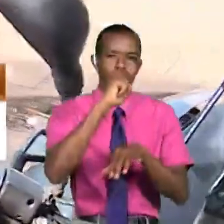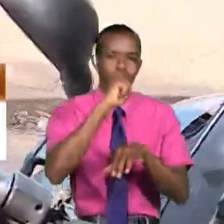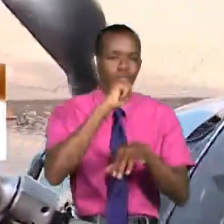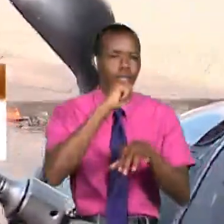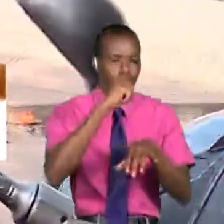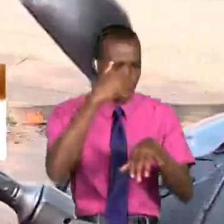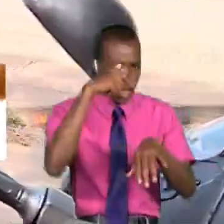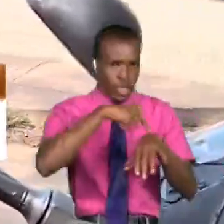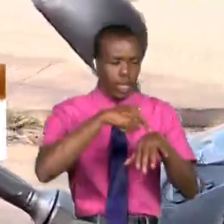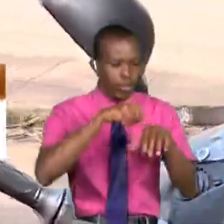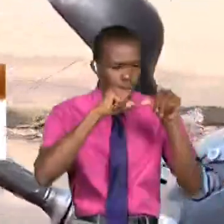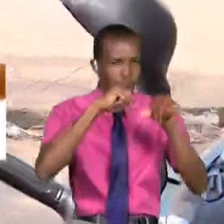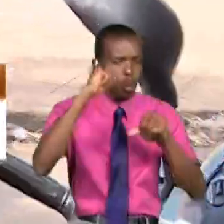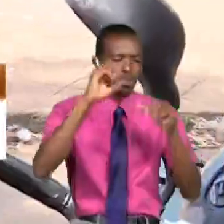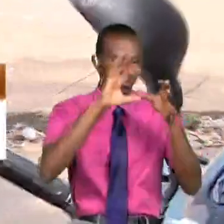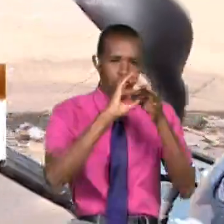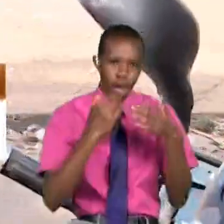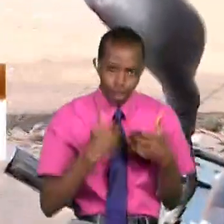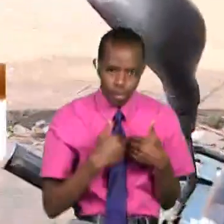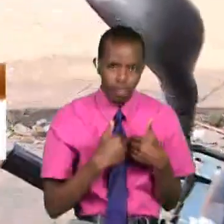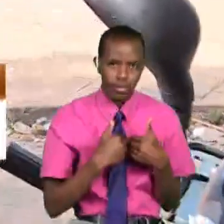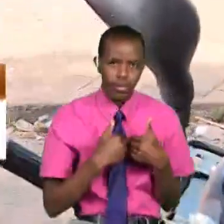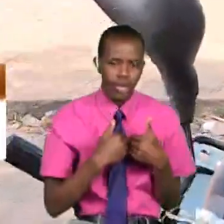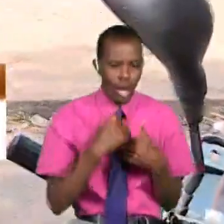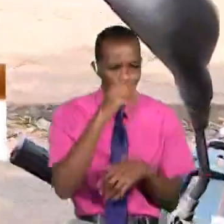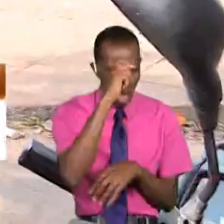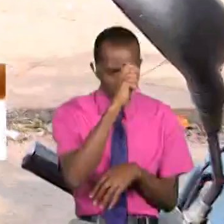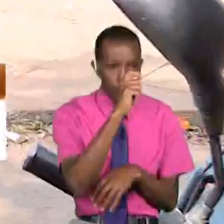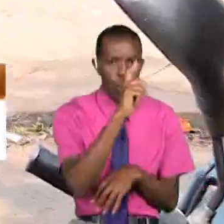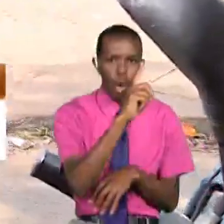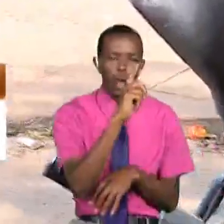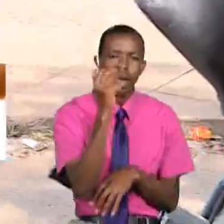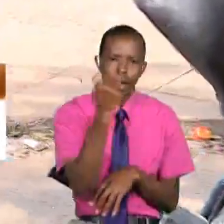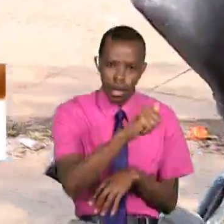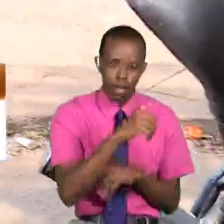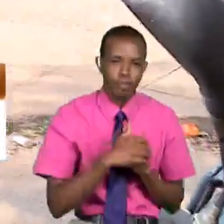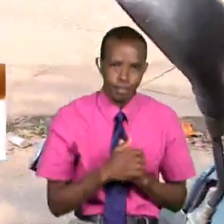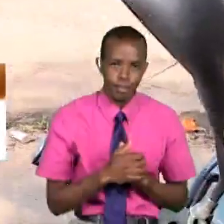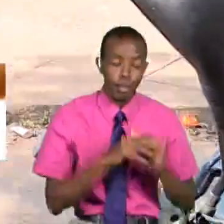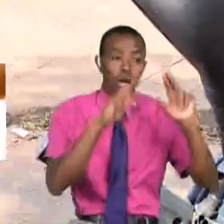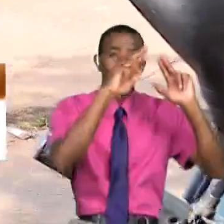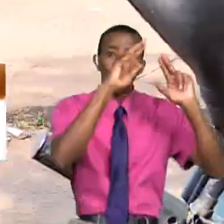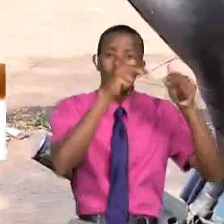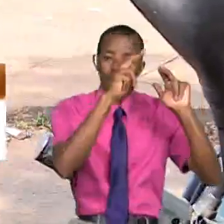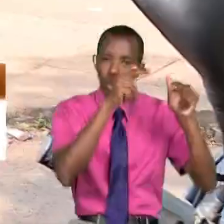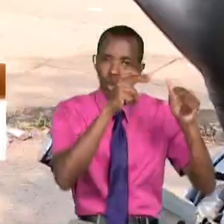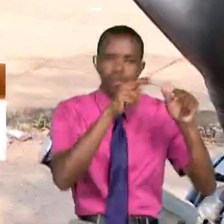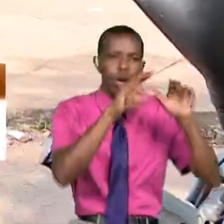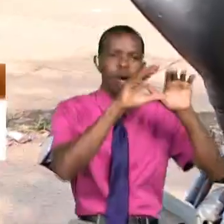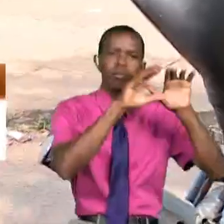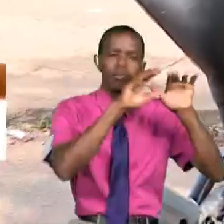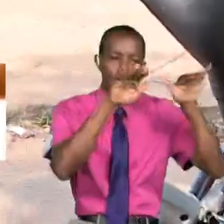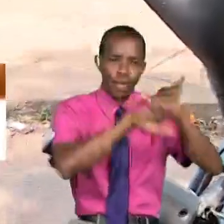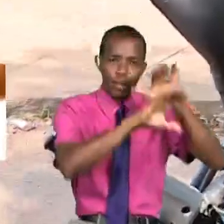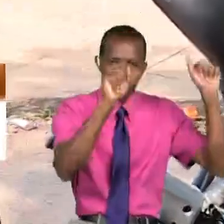their politics, ikuwe na hiyo umoja, kuwe na respect. Sasa ile kitu ingine, ile mambo ya rais